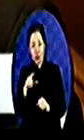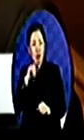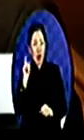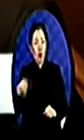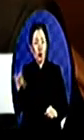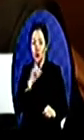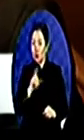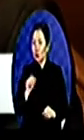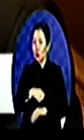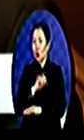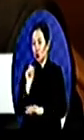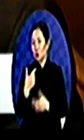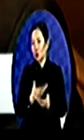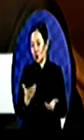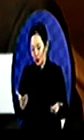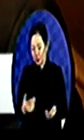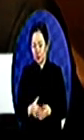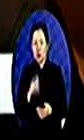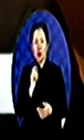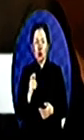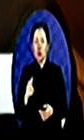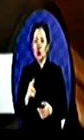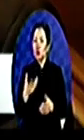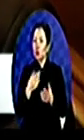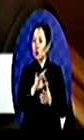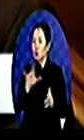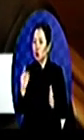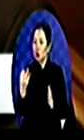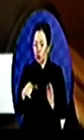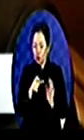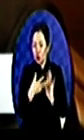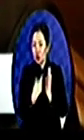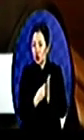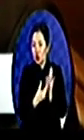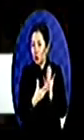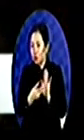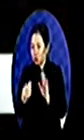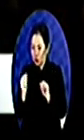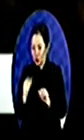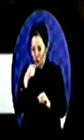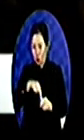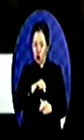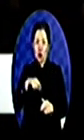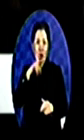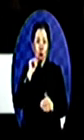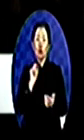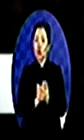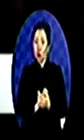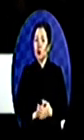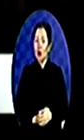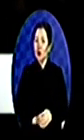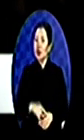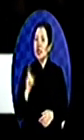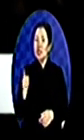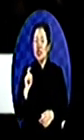залуучуудаа урамшуулах, биднийг одоо бусдын үлгэр дуурайл болгох энэ бол өөрөө их чухал. Зэвсэгт хүчний гэрээт болон